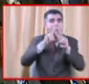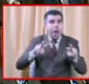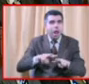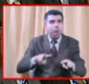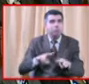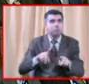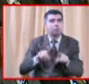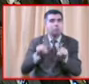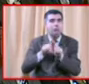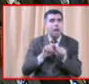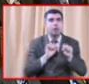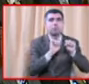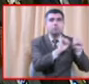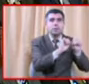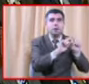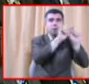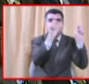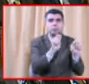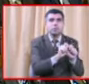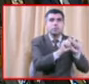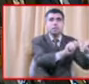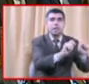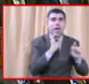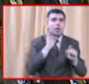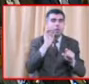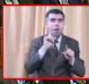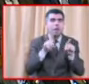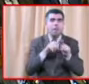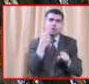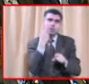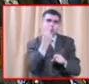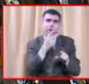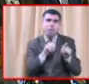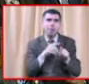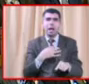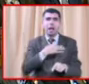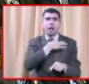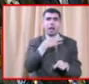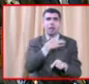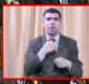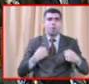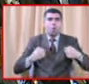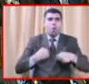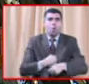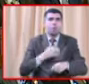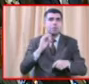في المناطق المنكوبه. النهار اللي ظهر بالكرافطه ديالو وصباطو نظيف، ما كانش مع المنكوبين.